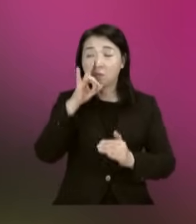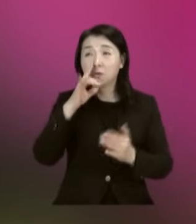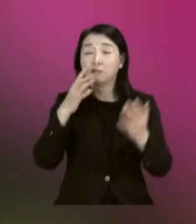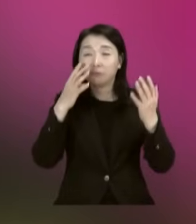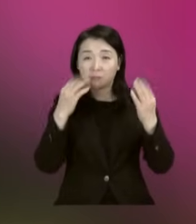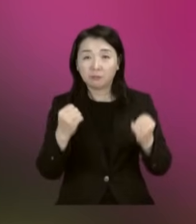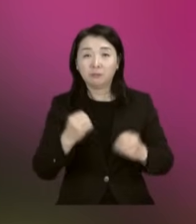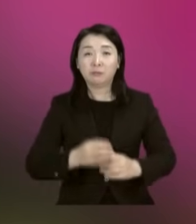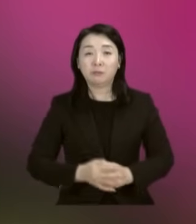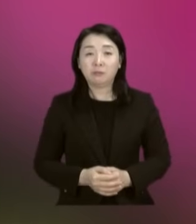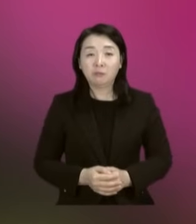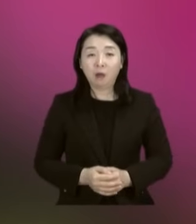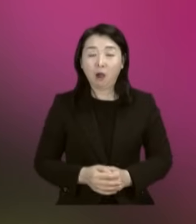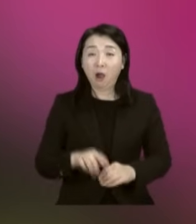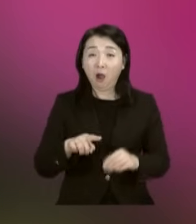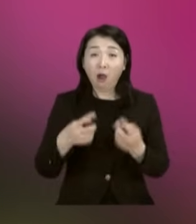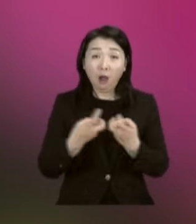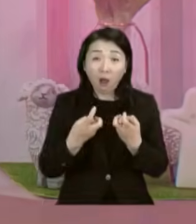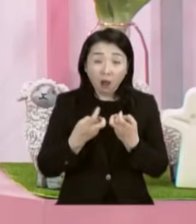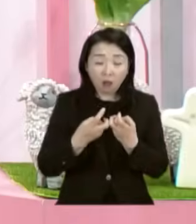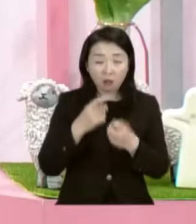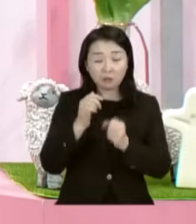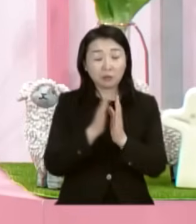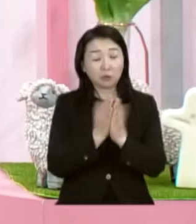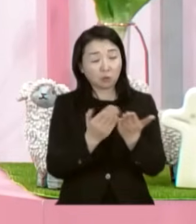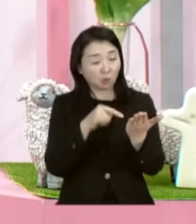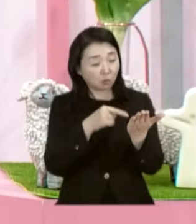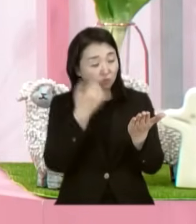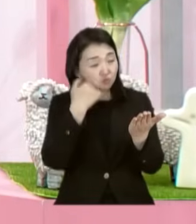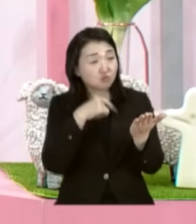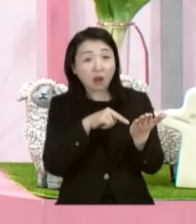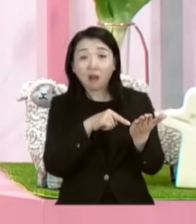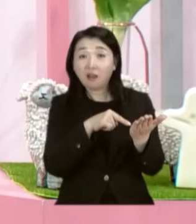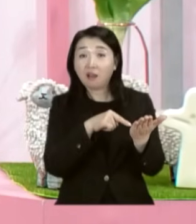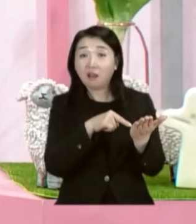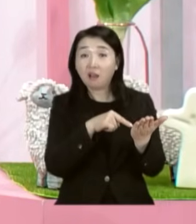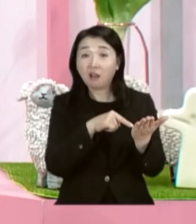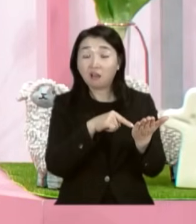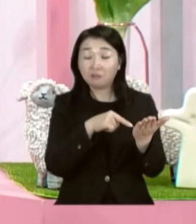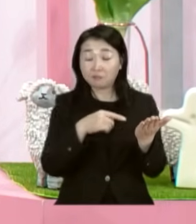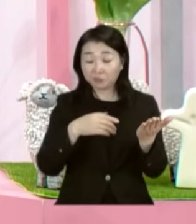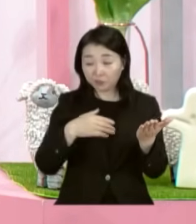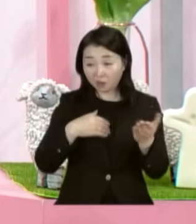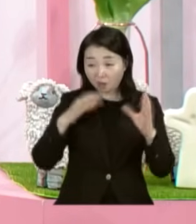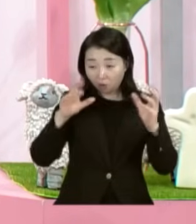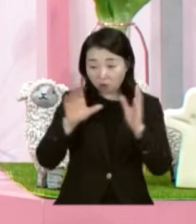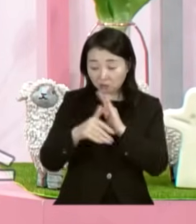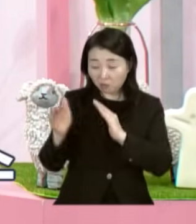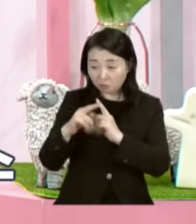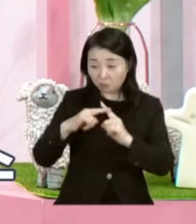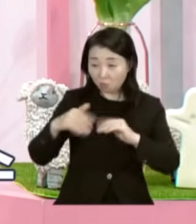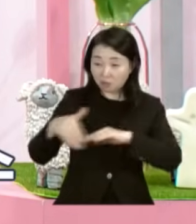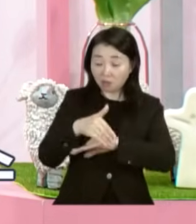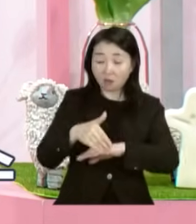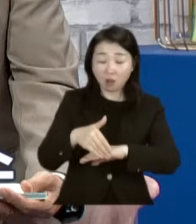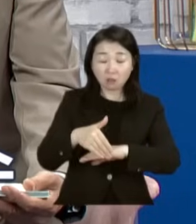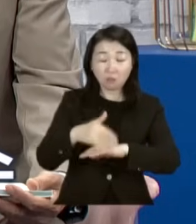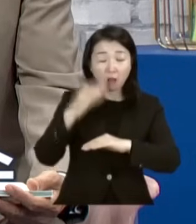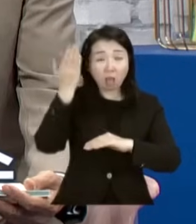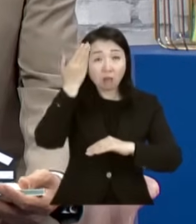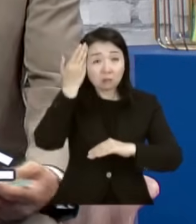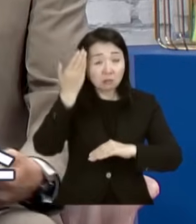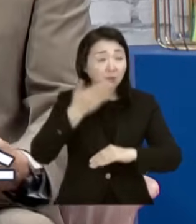궁금한게 많은 거예요 어 이건 어떻게 됐어 성경인물이 사람 누구야 근데 제가 모태 신앙인데 아는게 별로